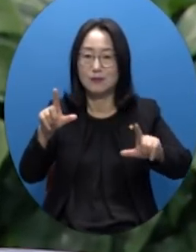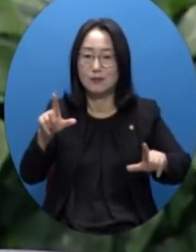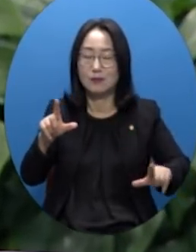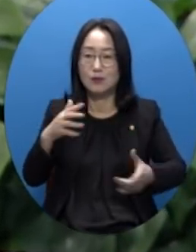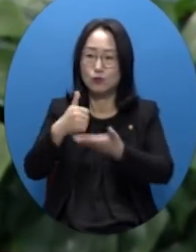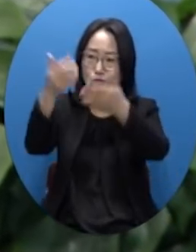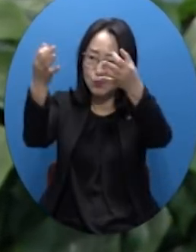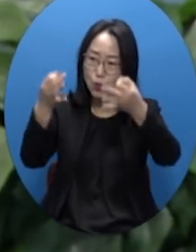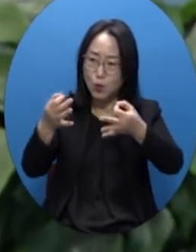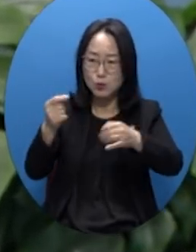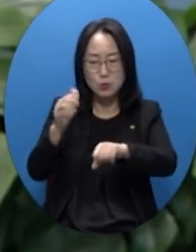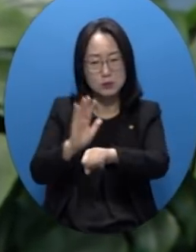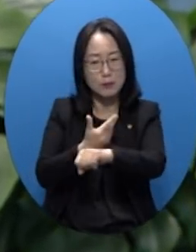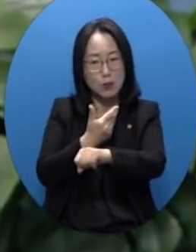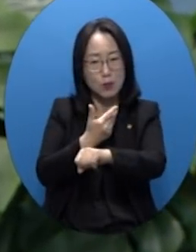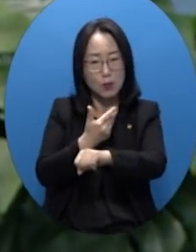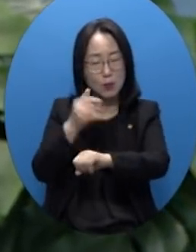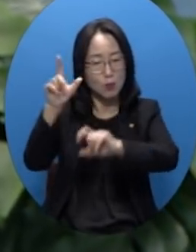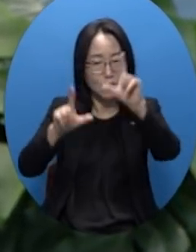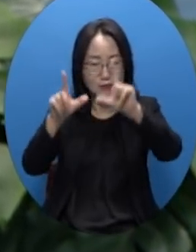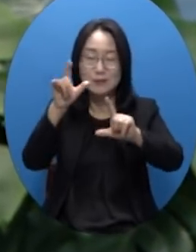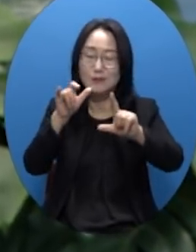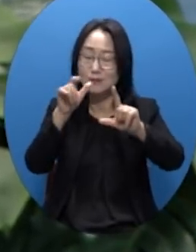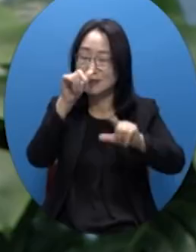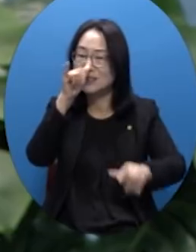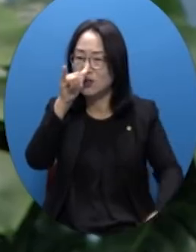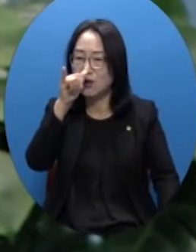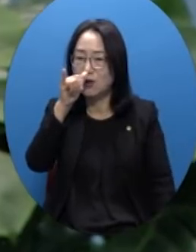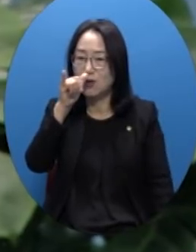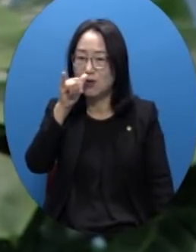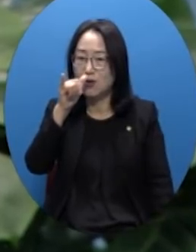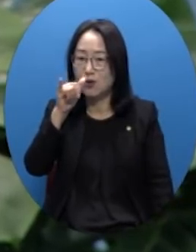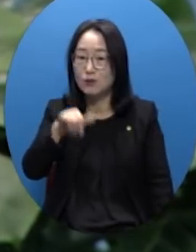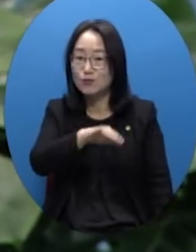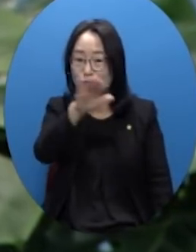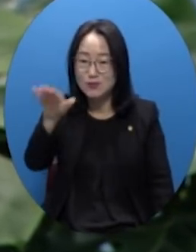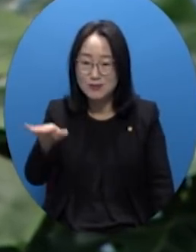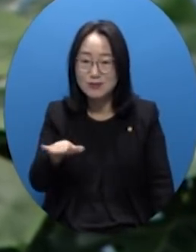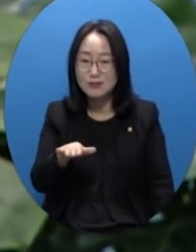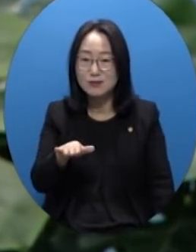귀 보시기에 좀 잘못된 모습으로 살았던 우리들의 모습을 우린